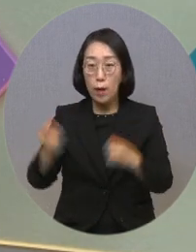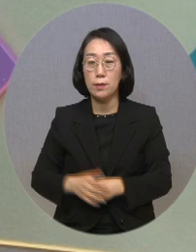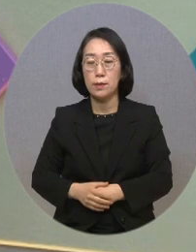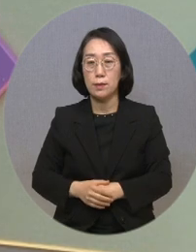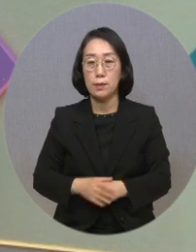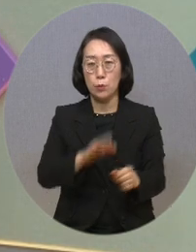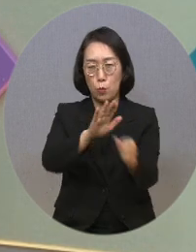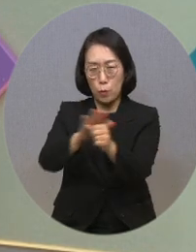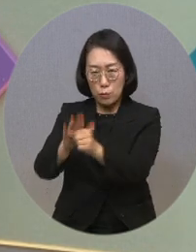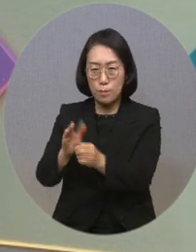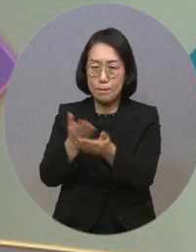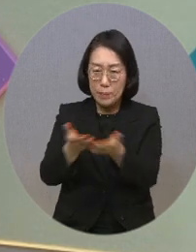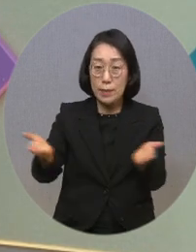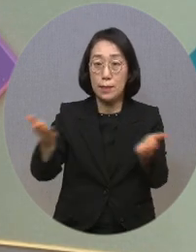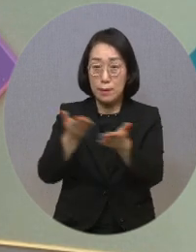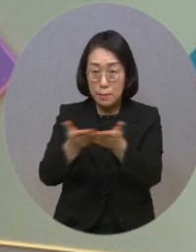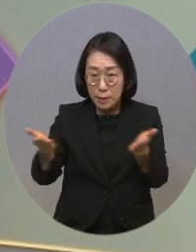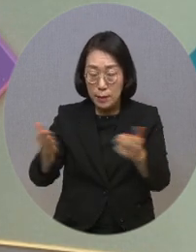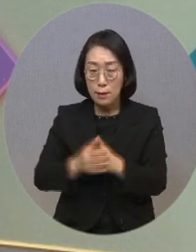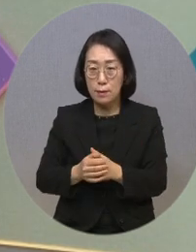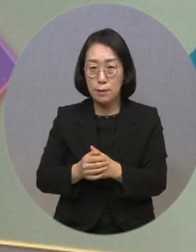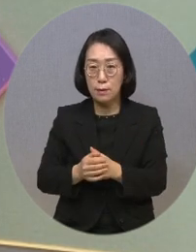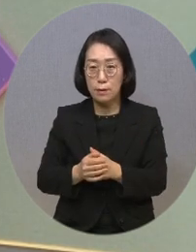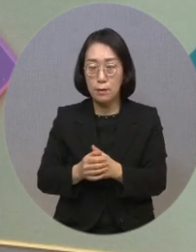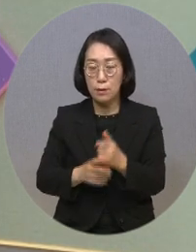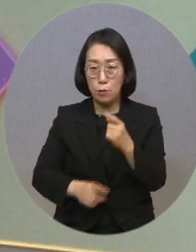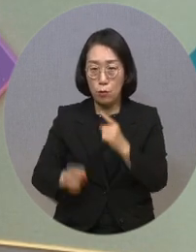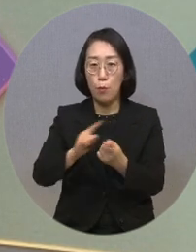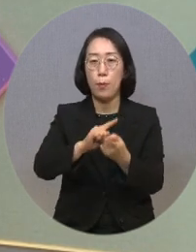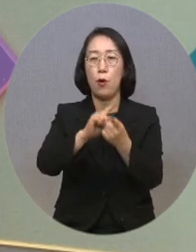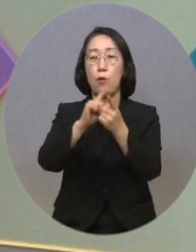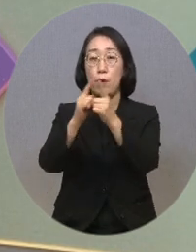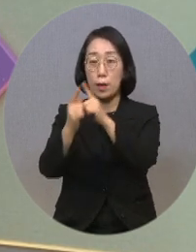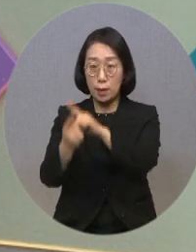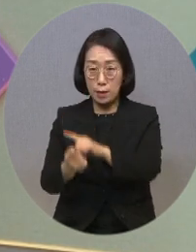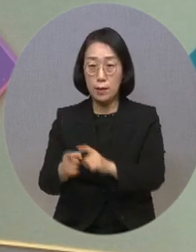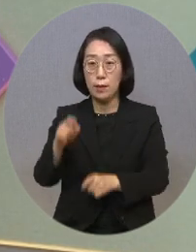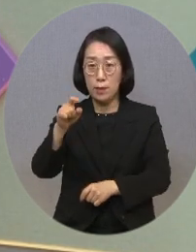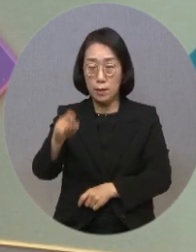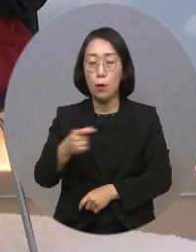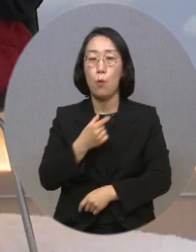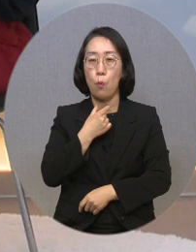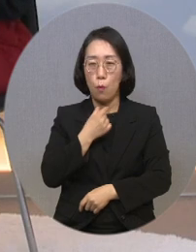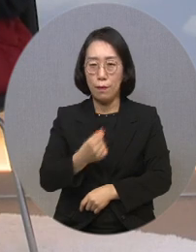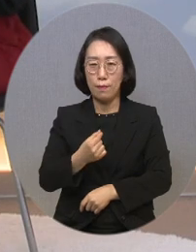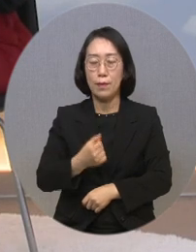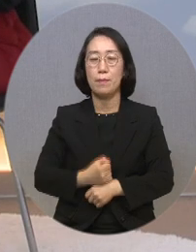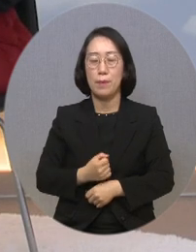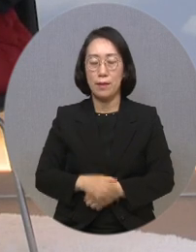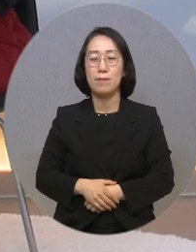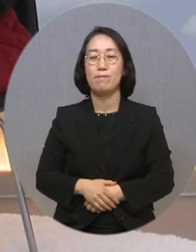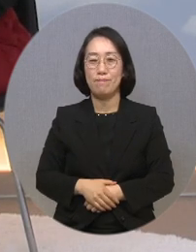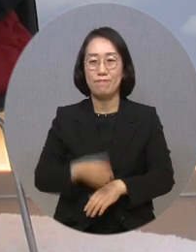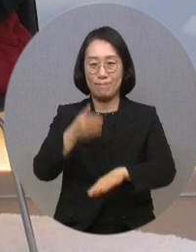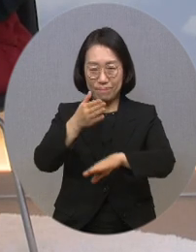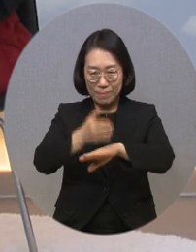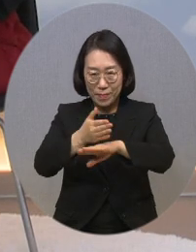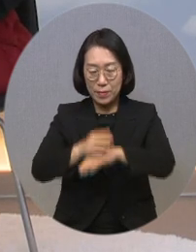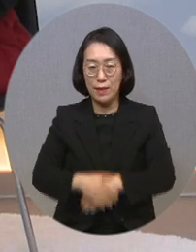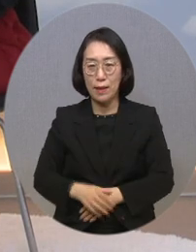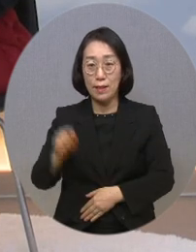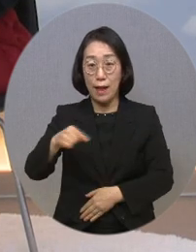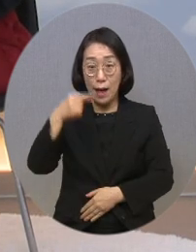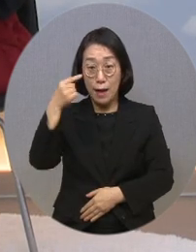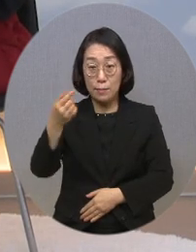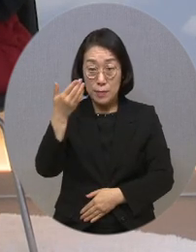많이 도입하는 그런 쪽으로 정책이 좀 바뀌었으면 하는 바람입니다. 네, 감사합니다. 자, 다음